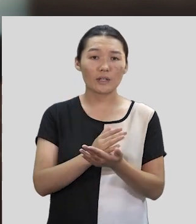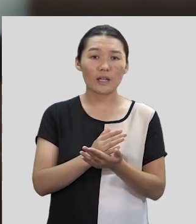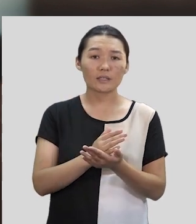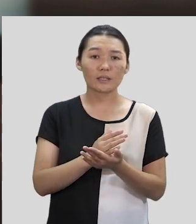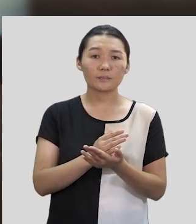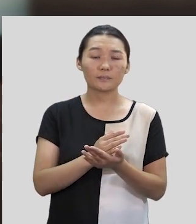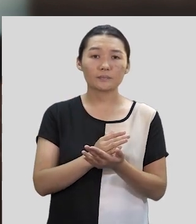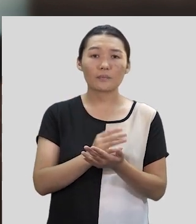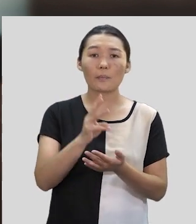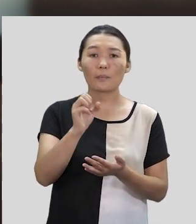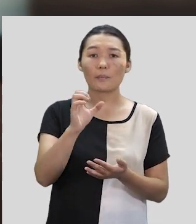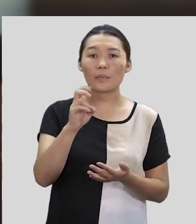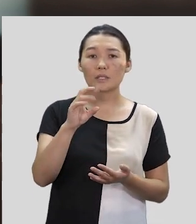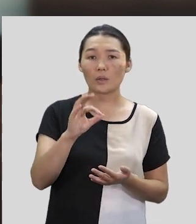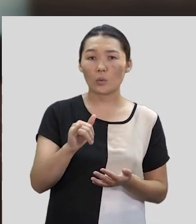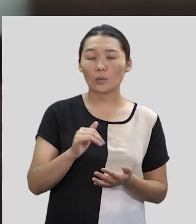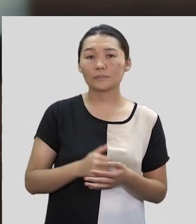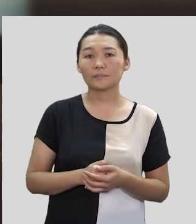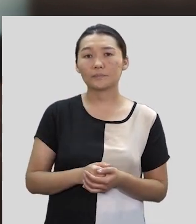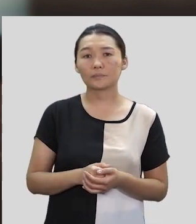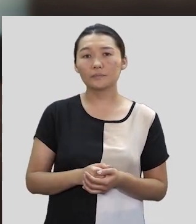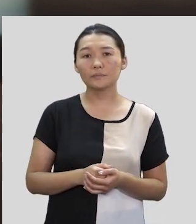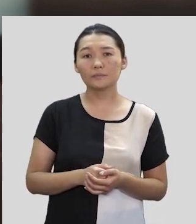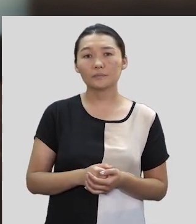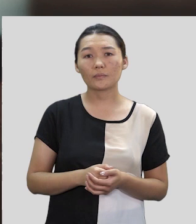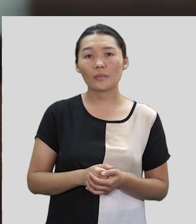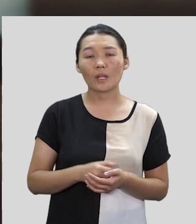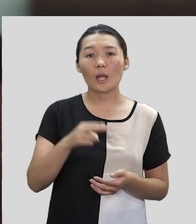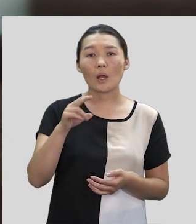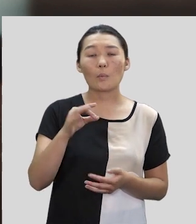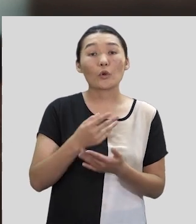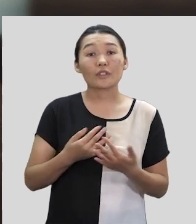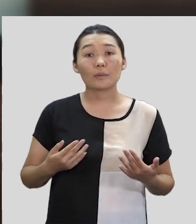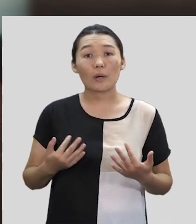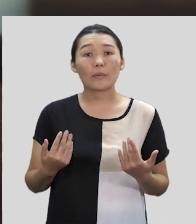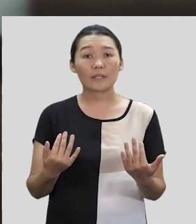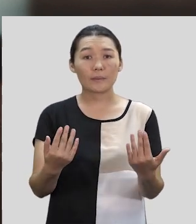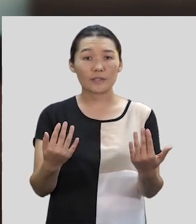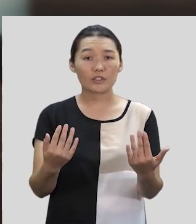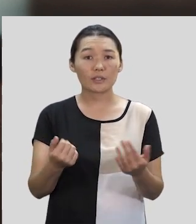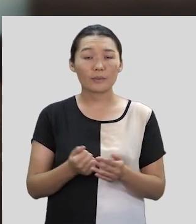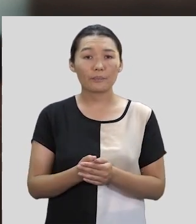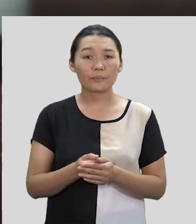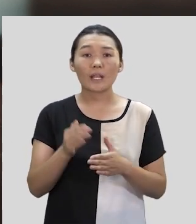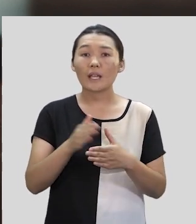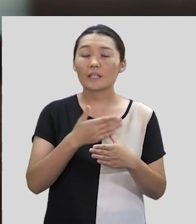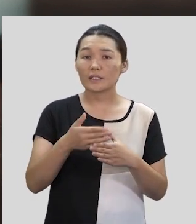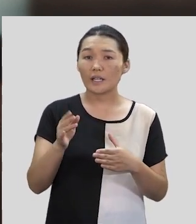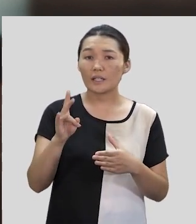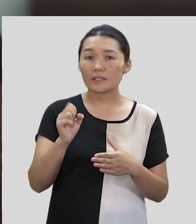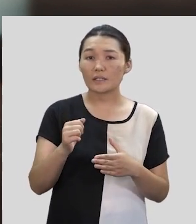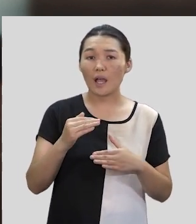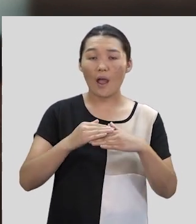психолог абрахам маслоу по типам потребностей потребностей делятся на